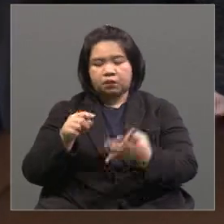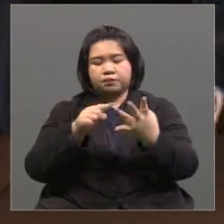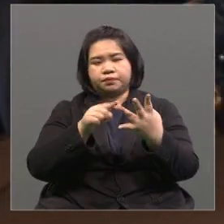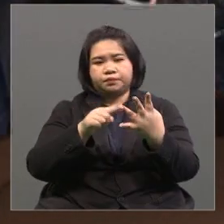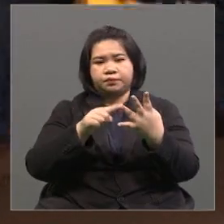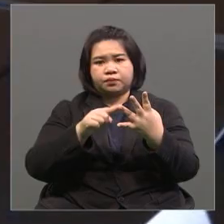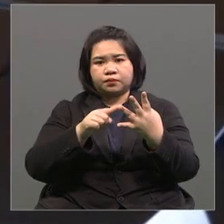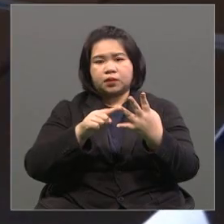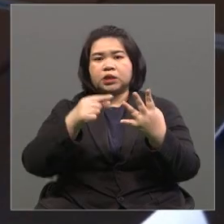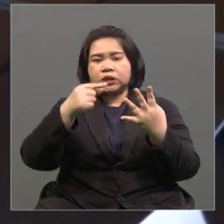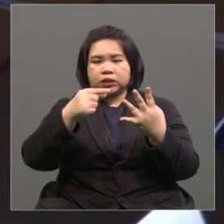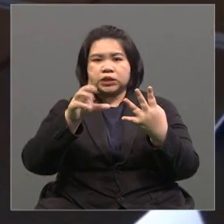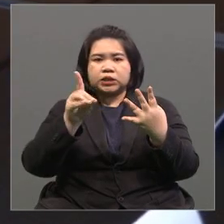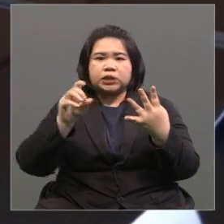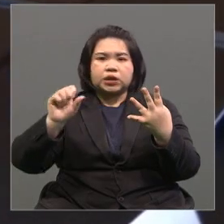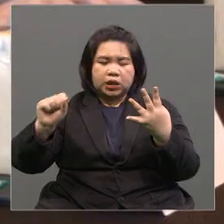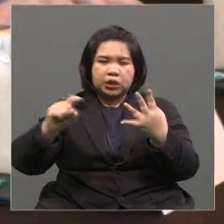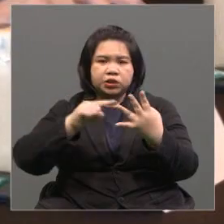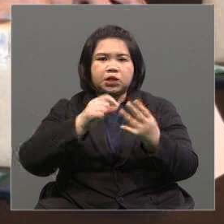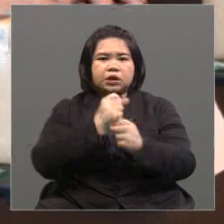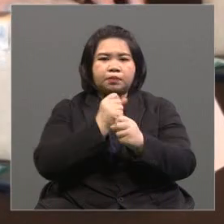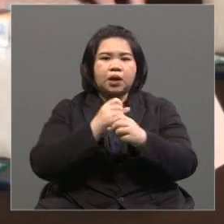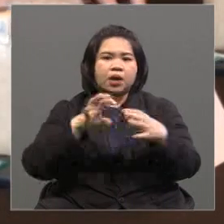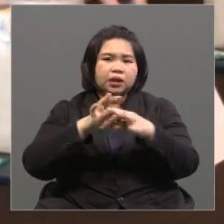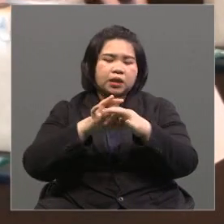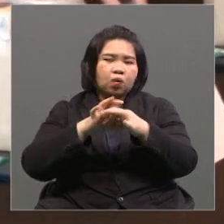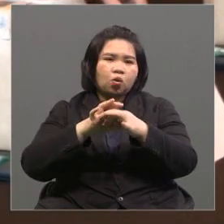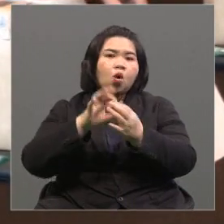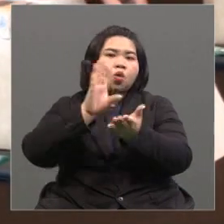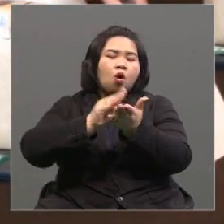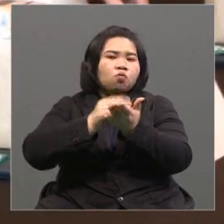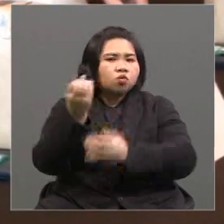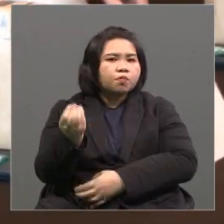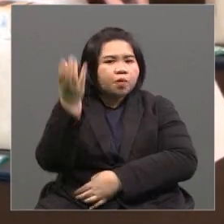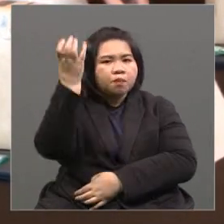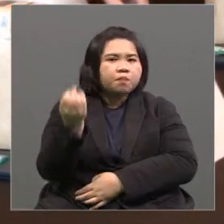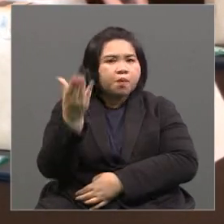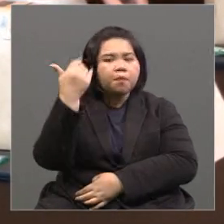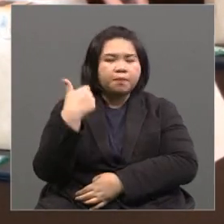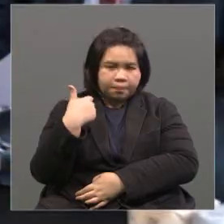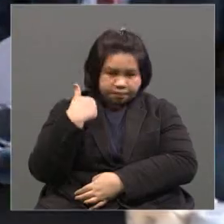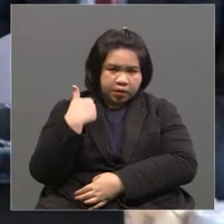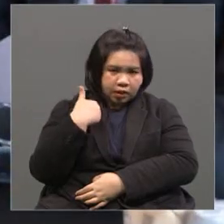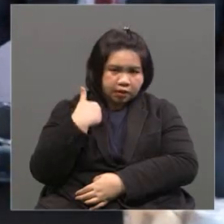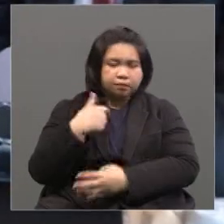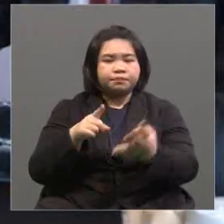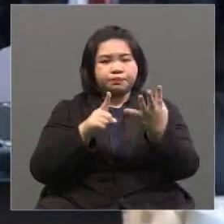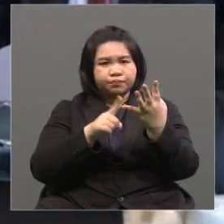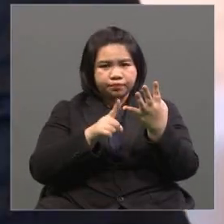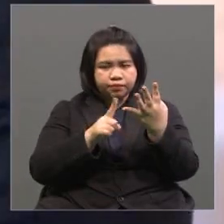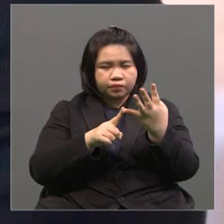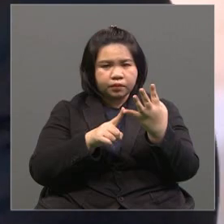บริษัท gdsนะครับในการดำเนินธุรกิจด้าน Cloud servก็คือระบบคอมพิวเตอร์แบบเครือข่ายออนไลน์และก็ Data